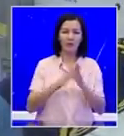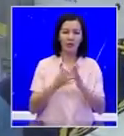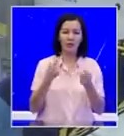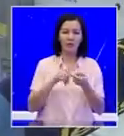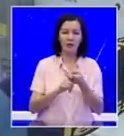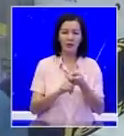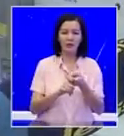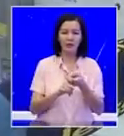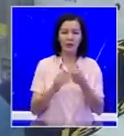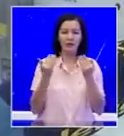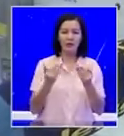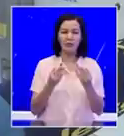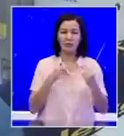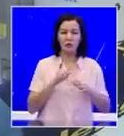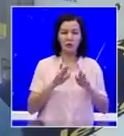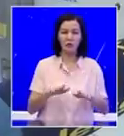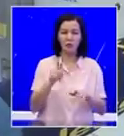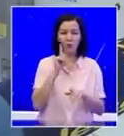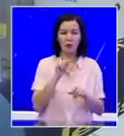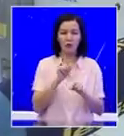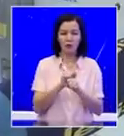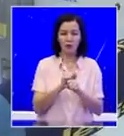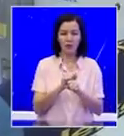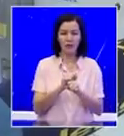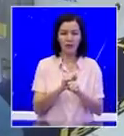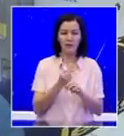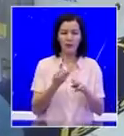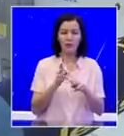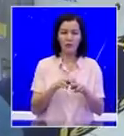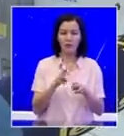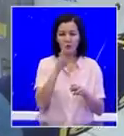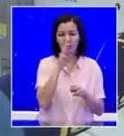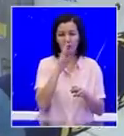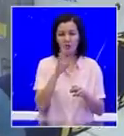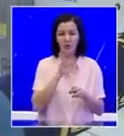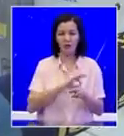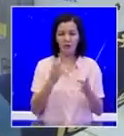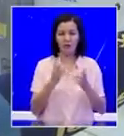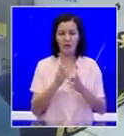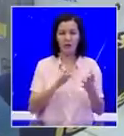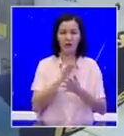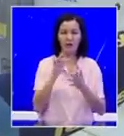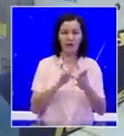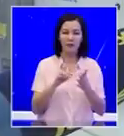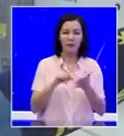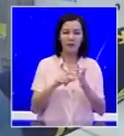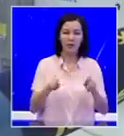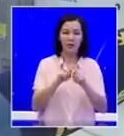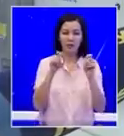жатқандықтан жұмыс орындарын бәрі тоқтап қалды. И осындай қаламызда осы